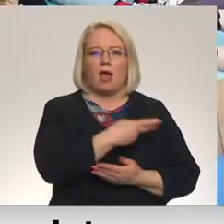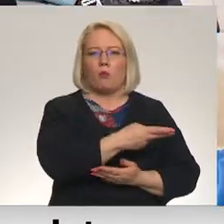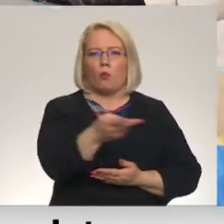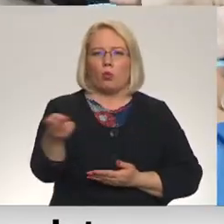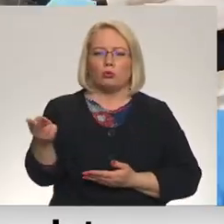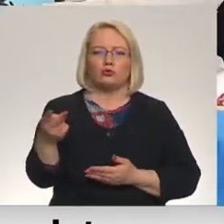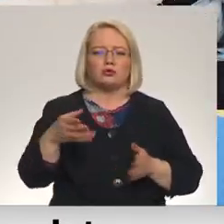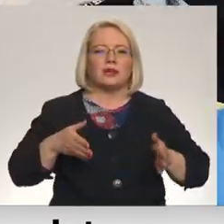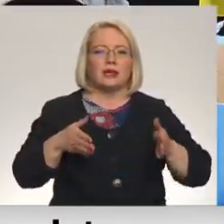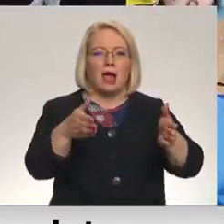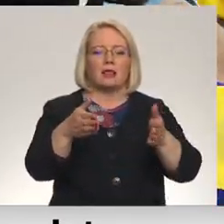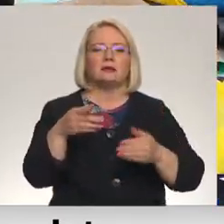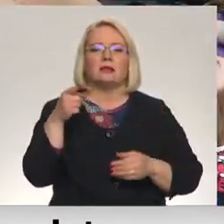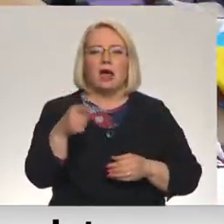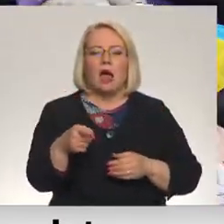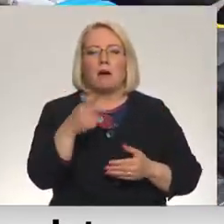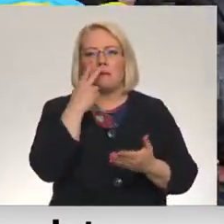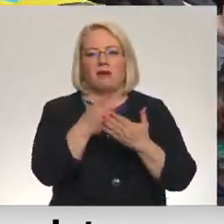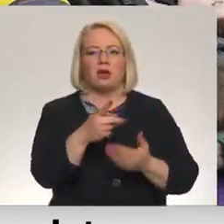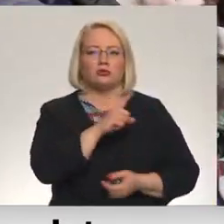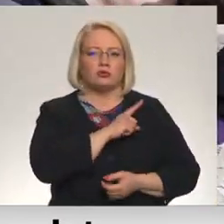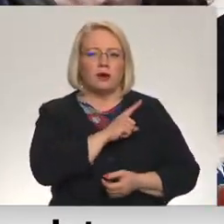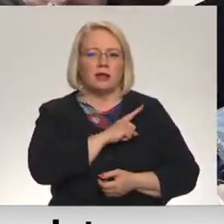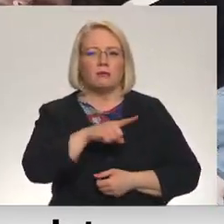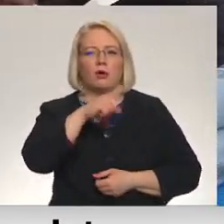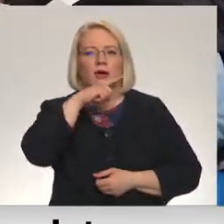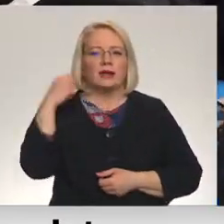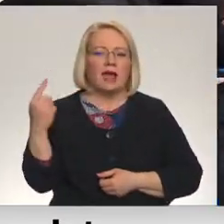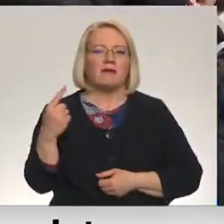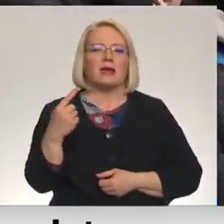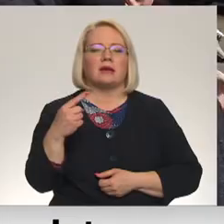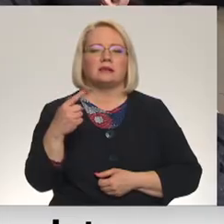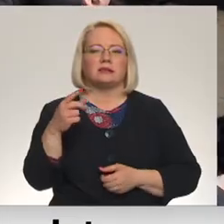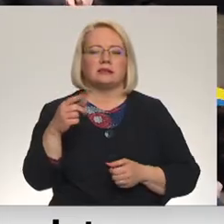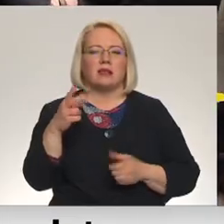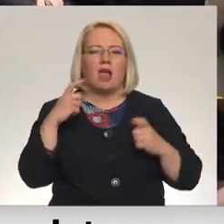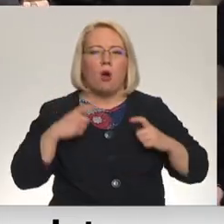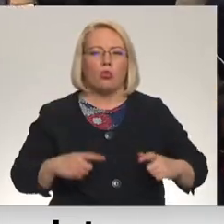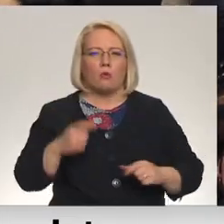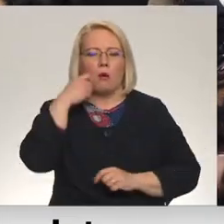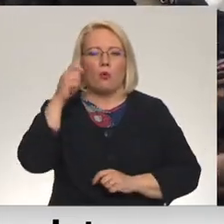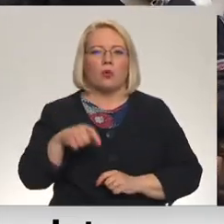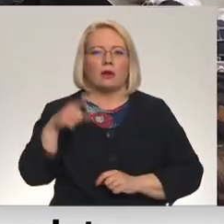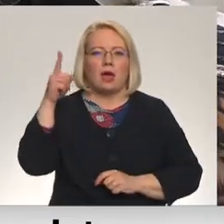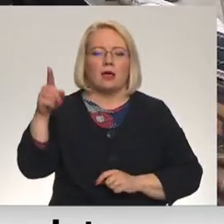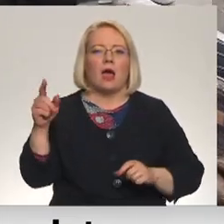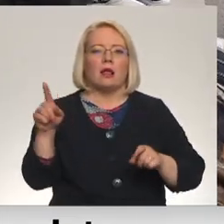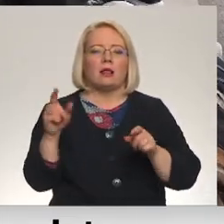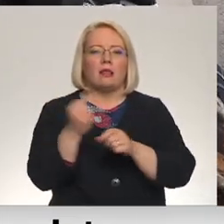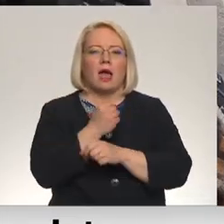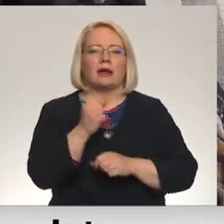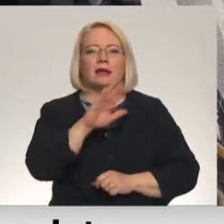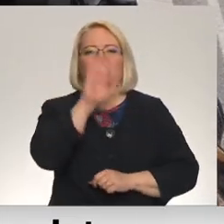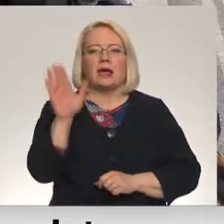uz ietves, lai tādajādi pievērstu uzmanību Krievijas armijas svērībām Ukrainā. Lai arī diena nav